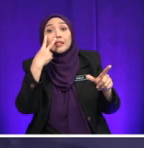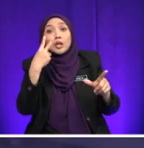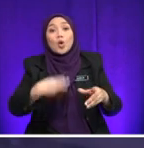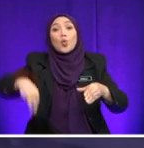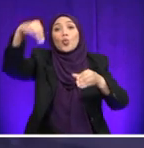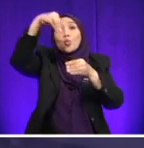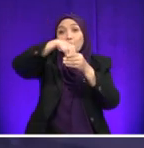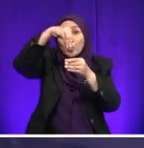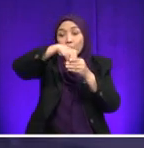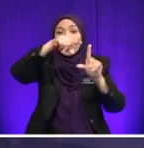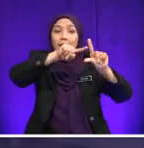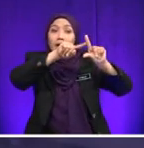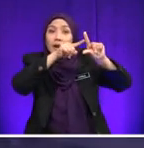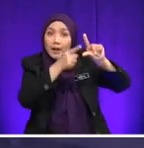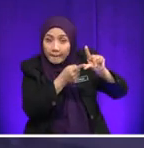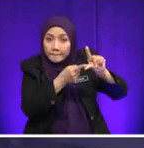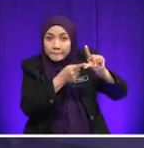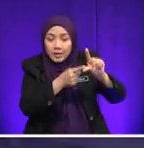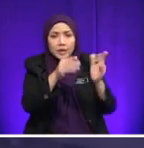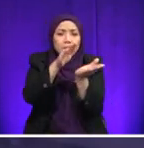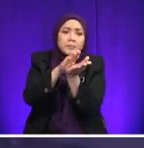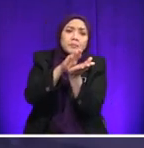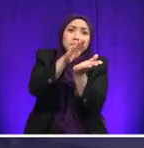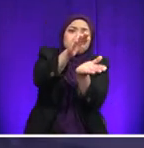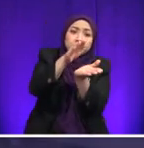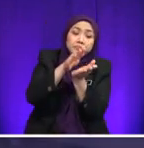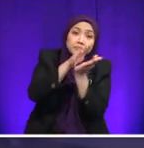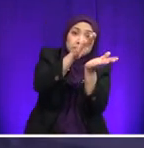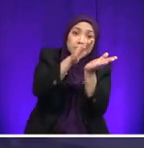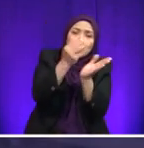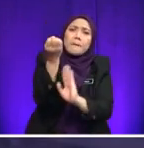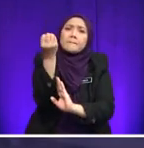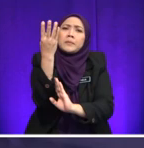kalau sudut tirus sudut dalam mandinya berapa agak